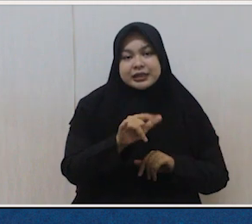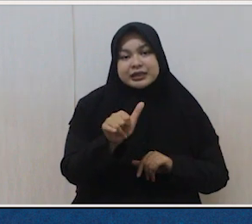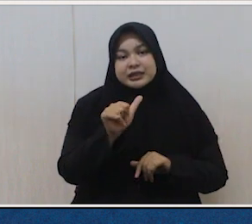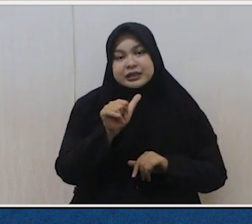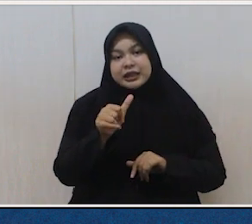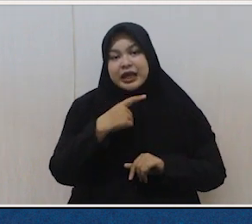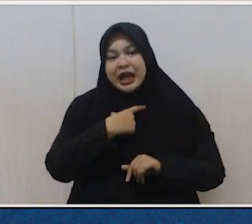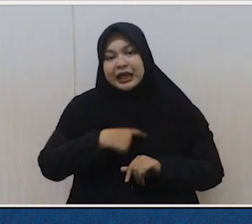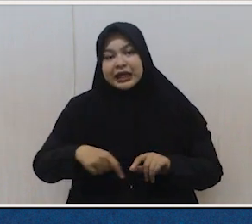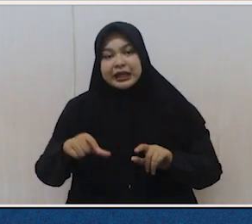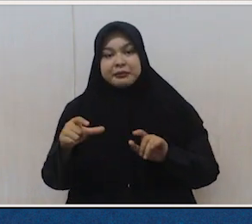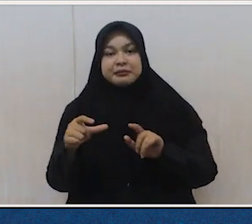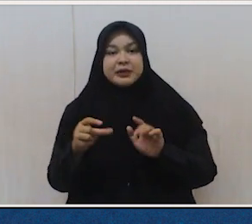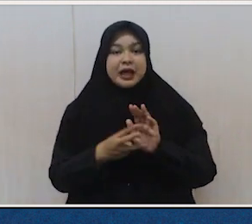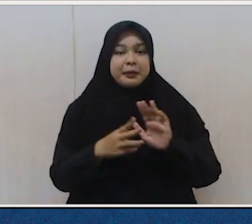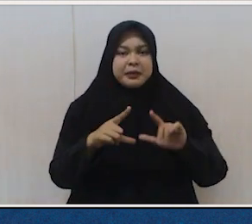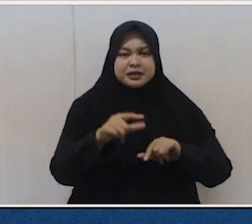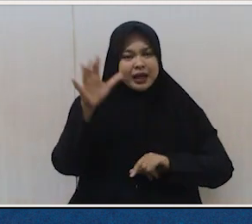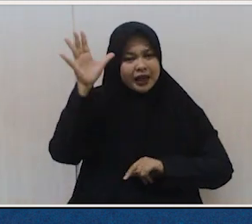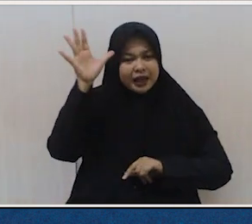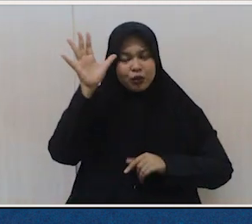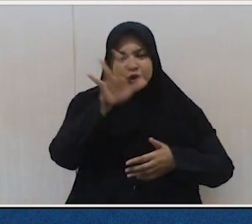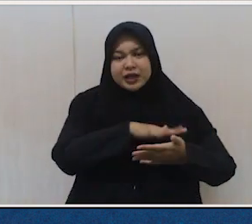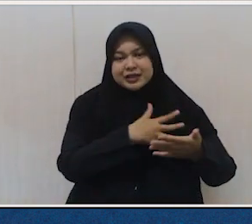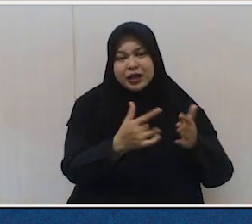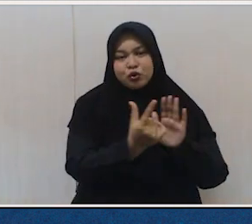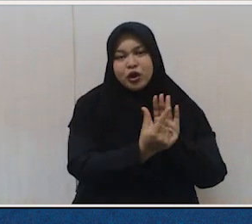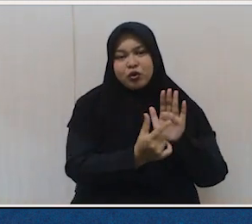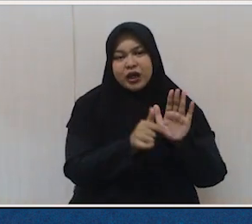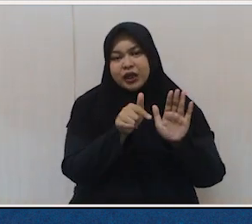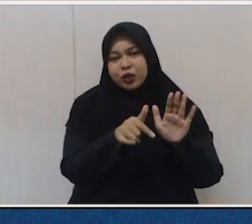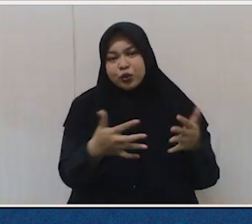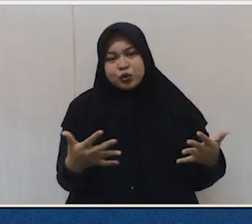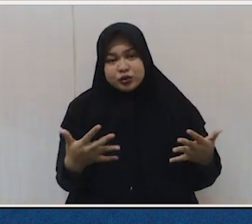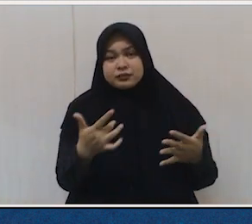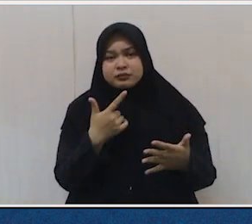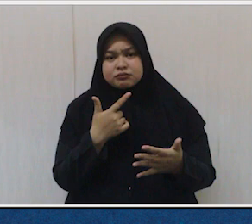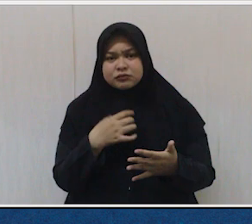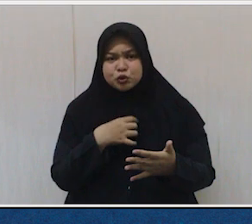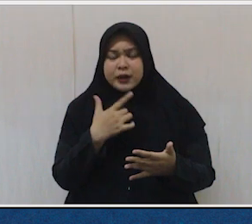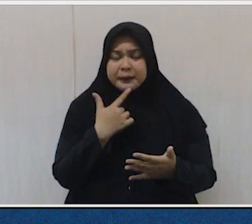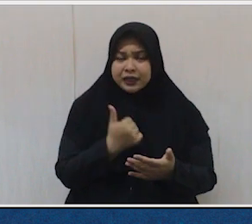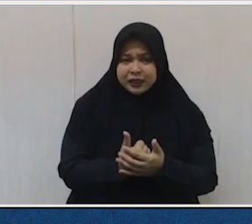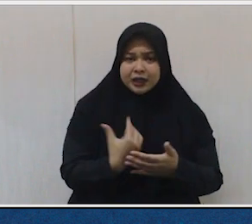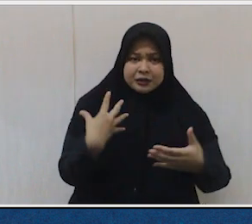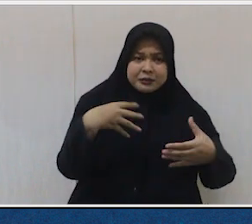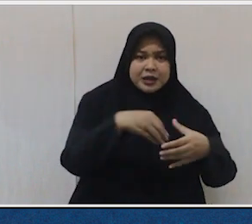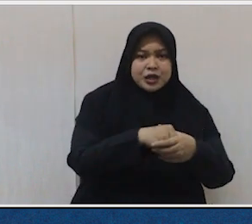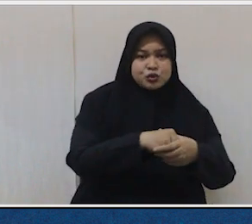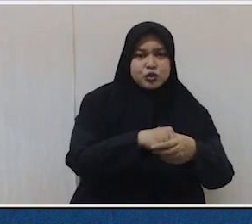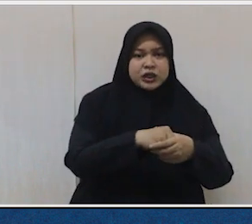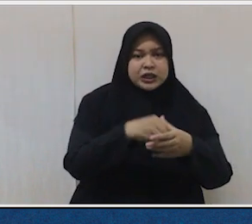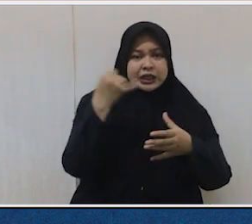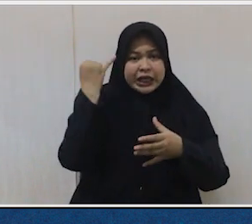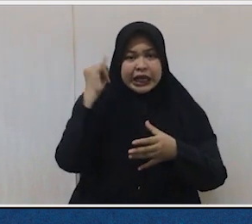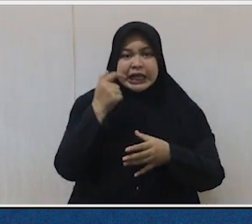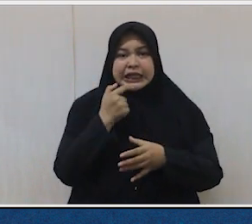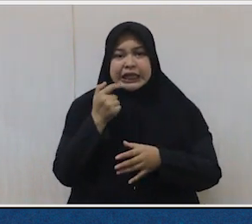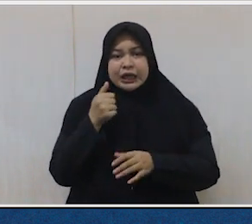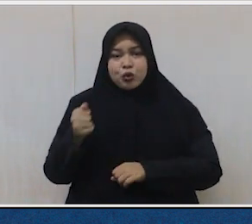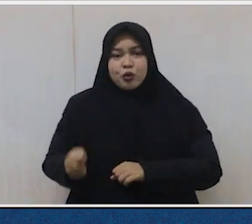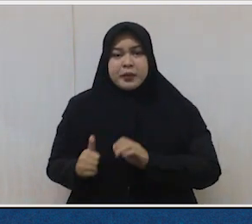sursani jadi hakim MK siapa yang pegang undang-undang itu ya rancang undang-undang itu menus saya itu krusial untuk